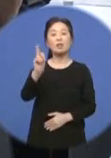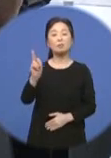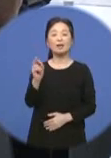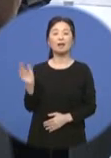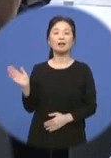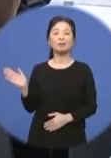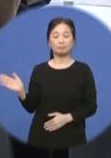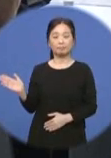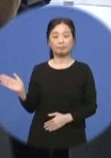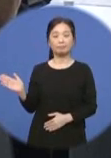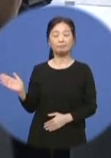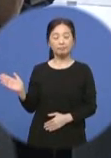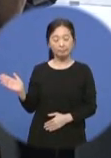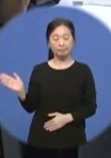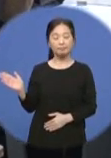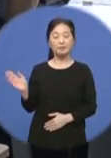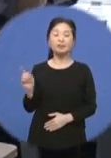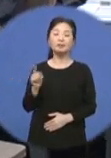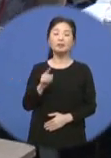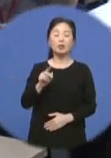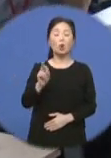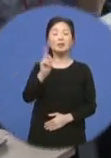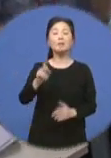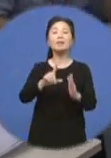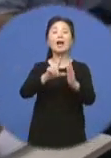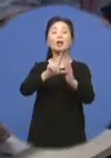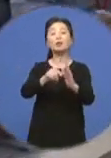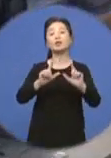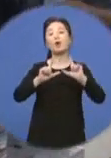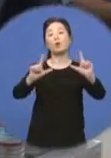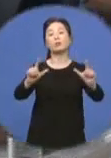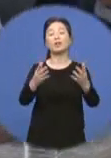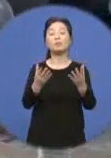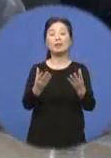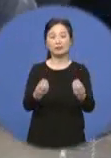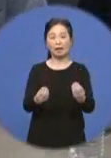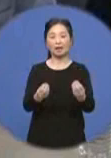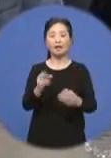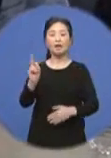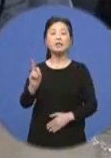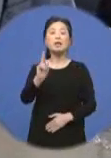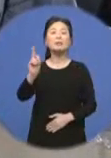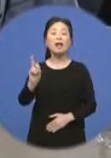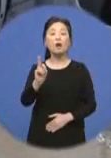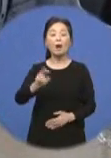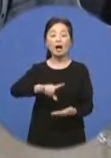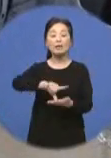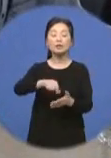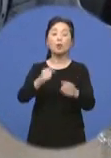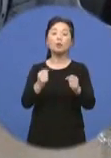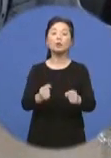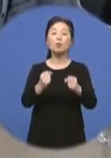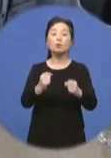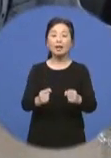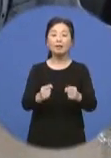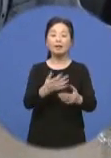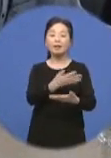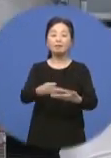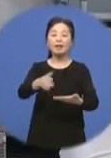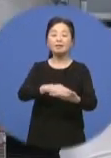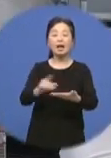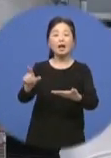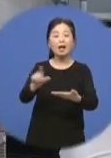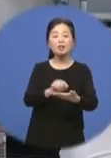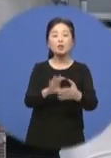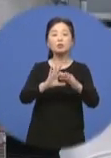題した催しで報告されました。セミナーは地方創生やデータ利活用について理